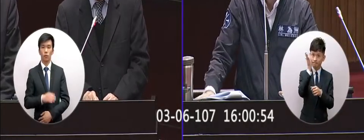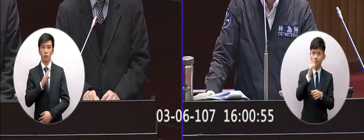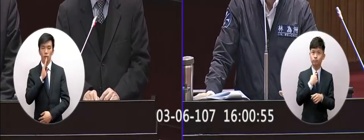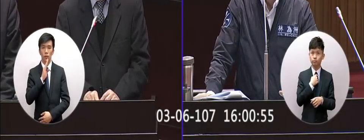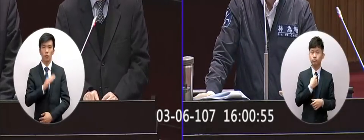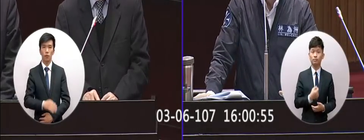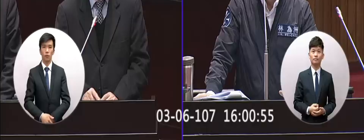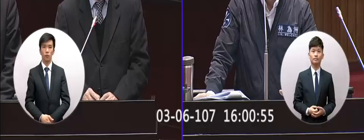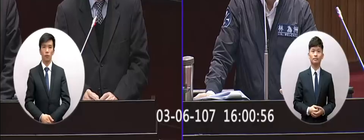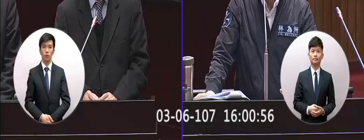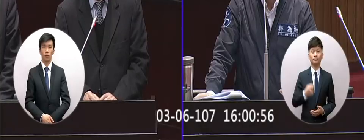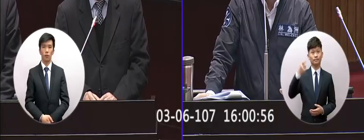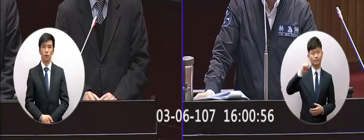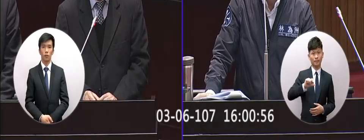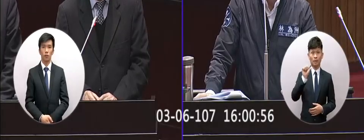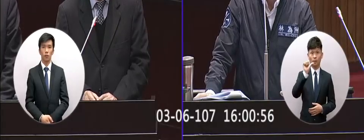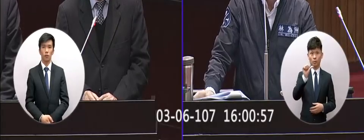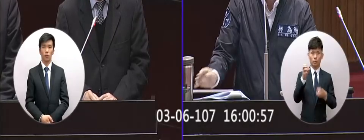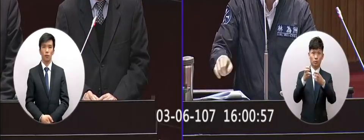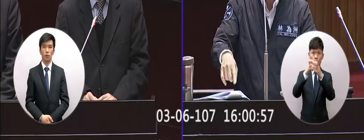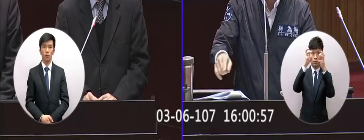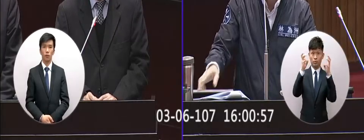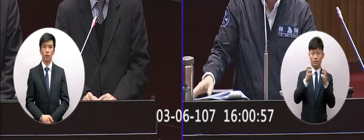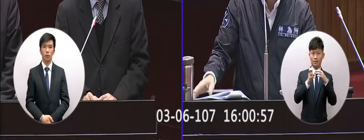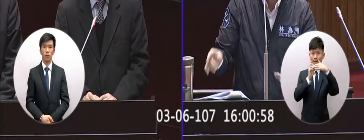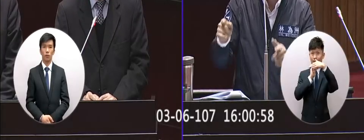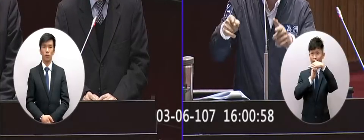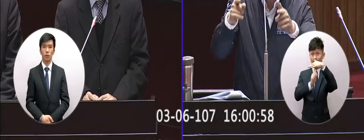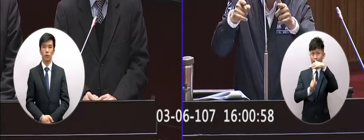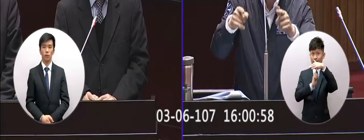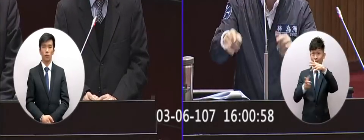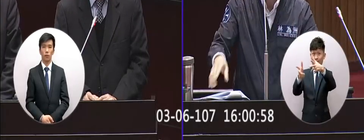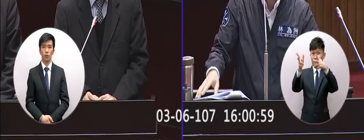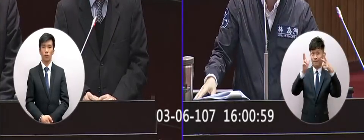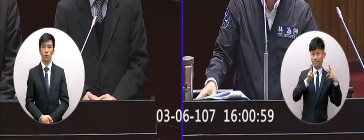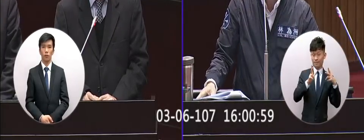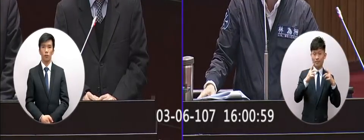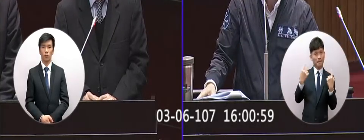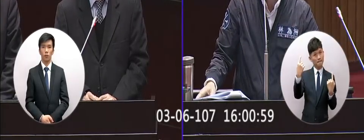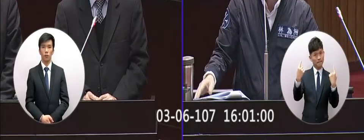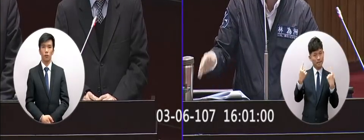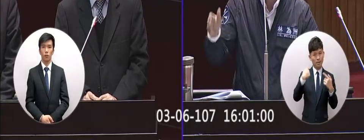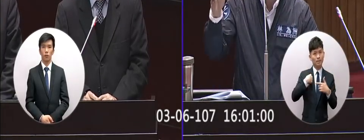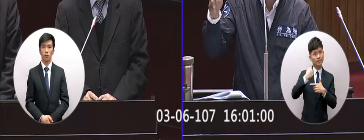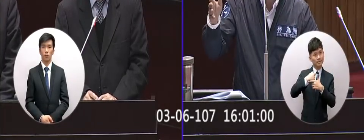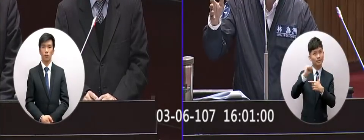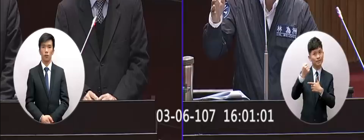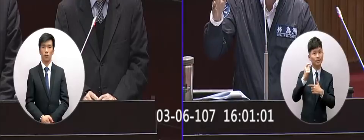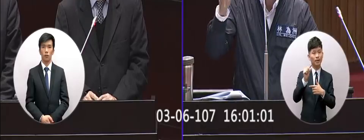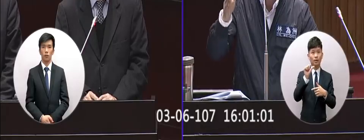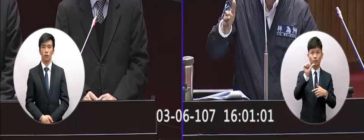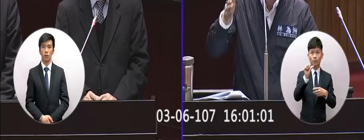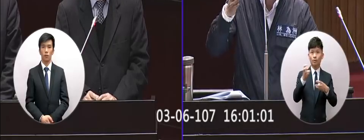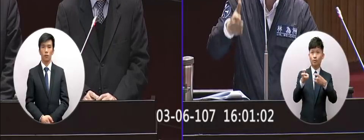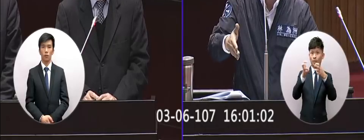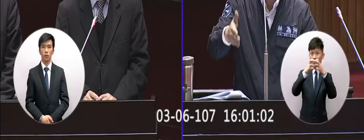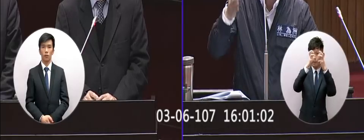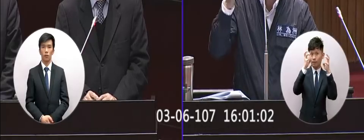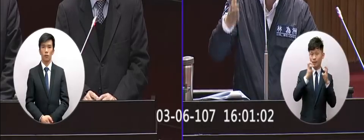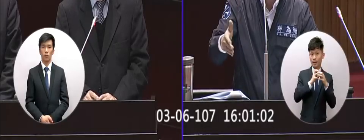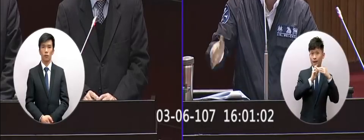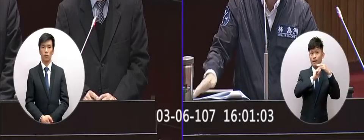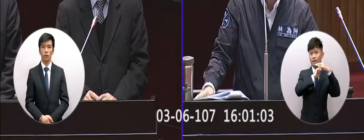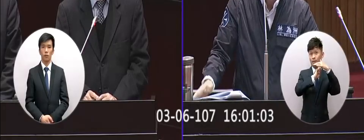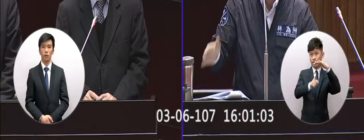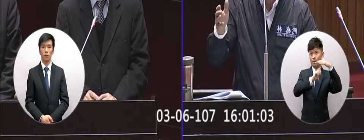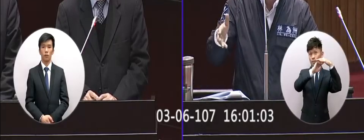一页，五羊高架桥哈，我们来比较一下，我们现在提出的建议哦，就是从五羊高架结束